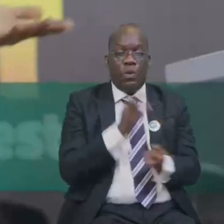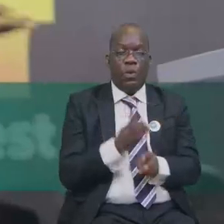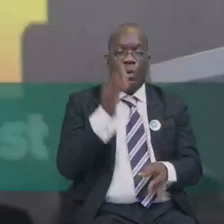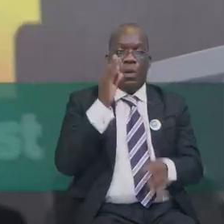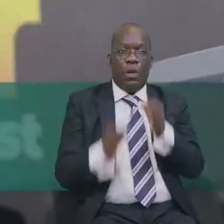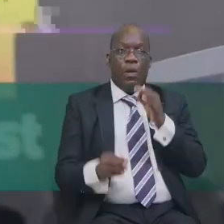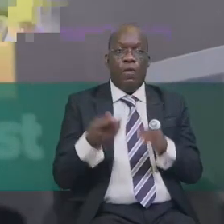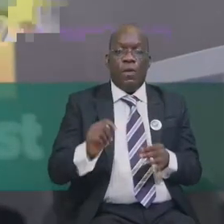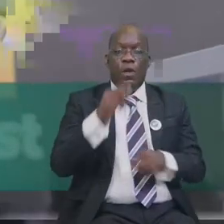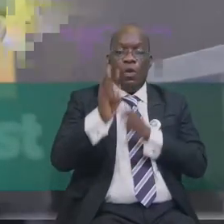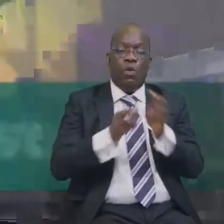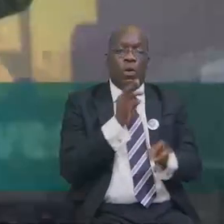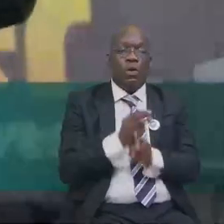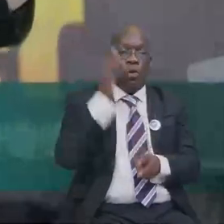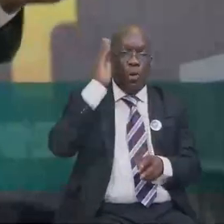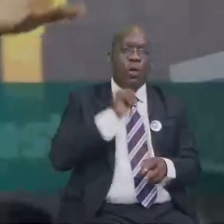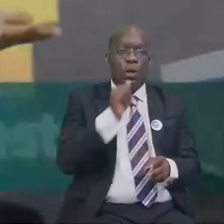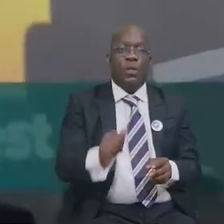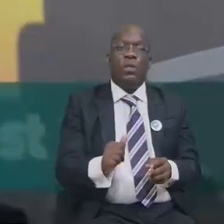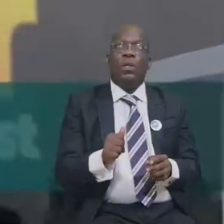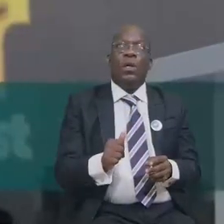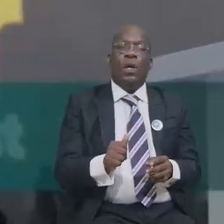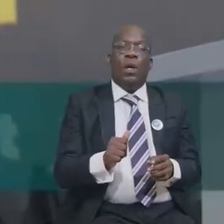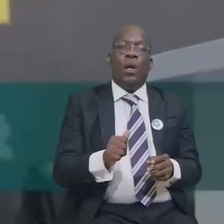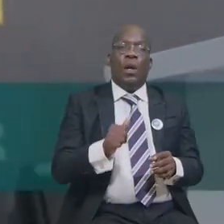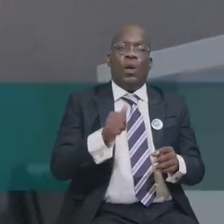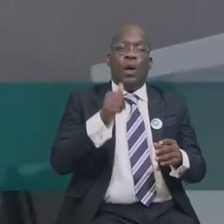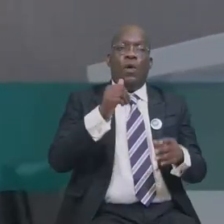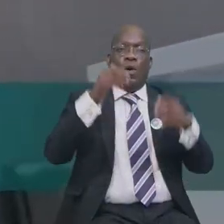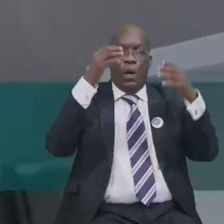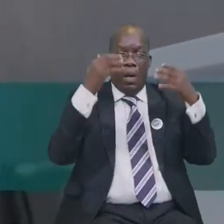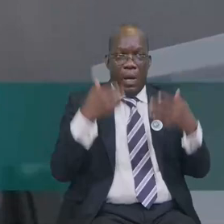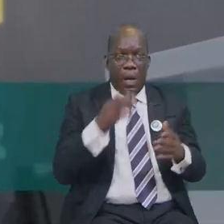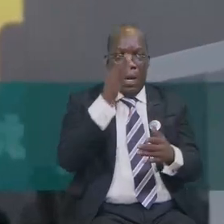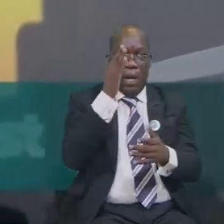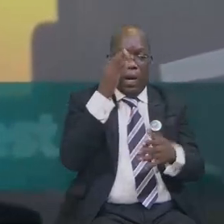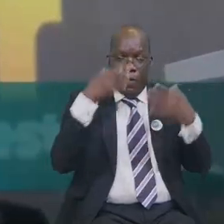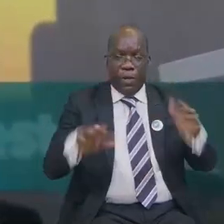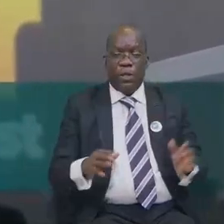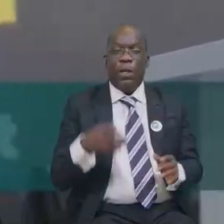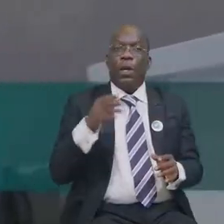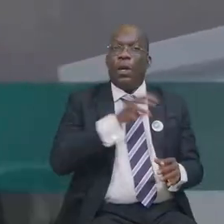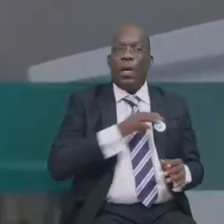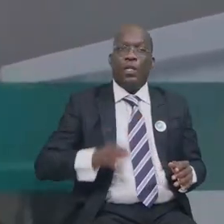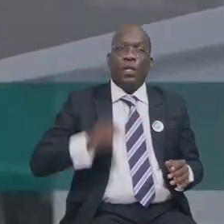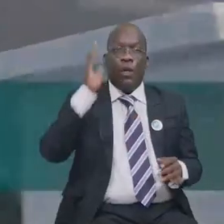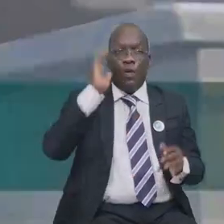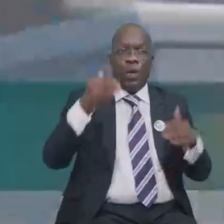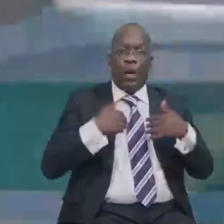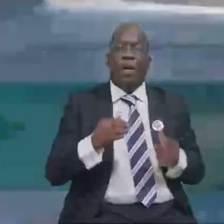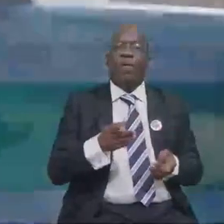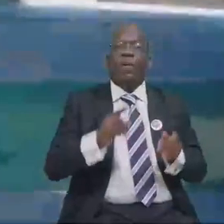Si le monde n'allait pas prendre fin, Christ allait les corriger. C'était les disciples, c'était les apprenants. Et ils sont venus